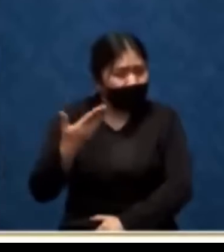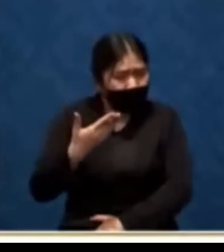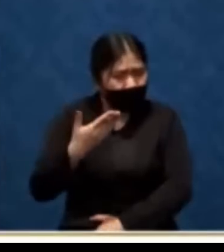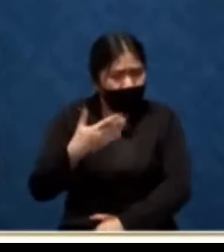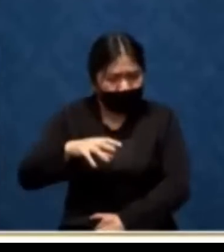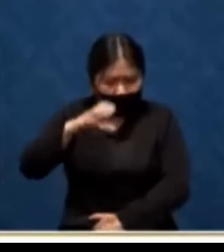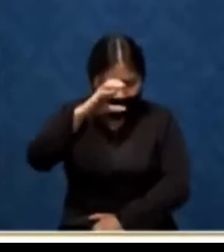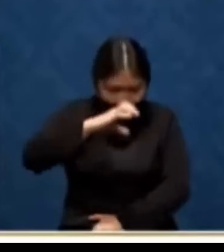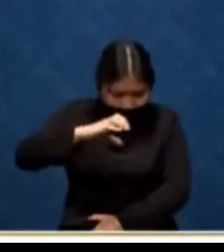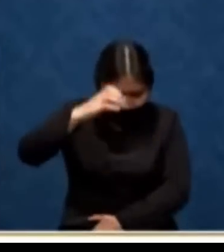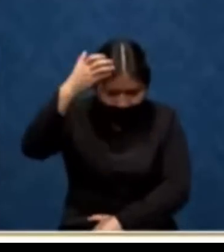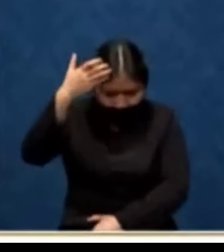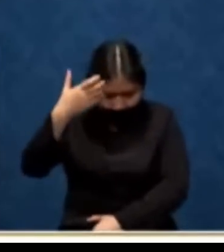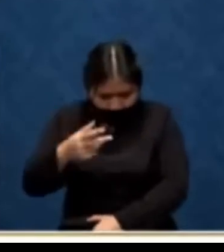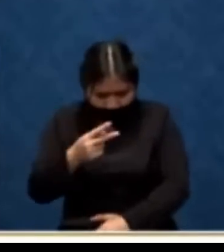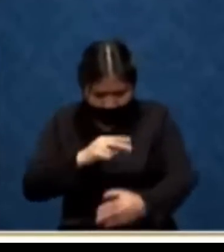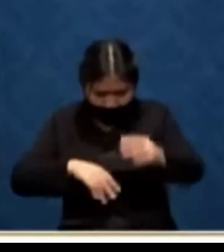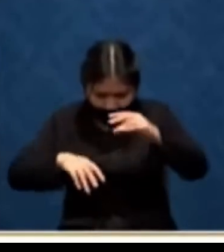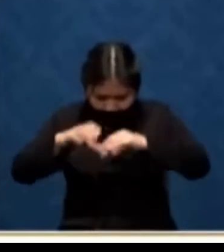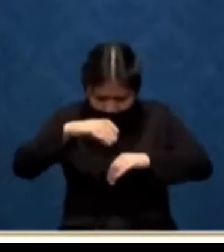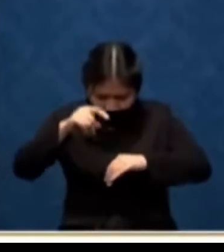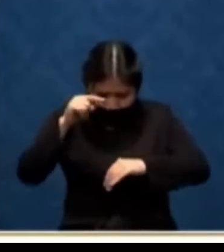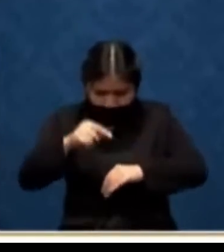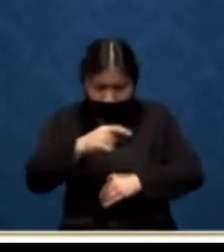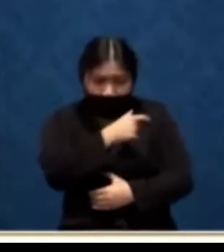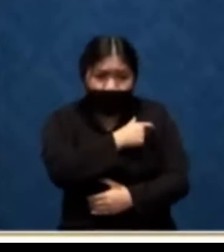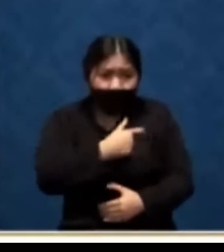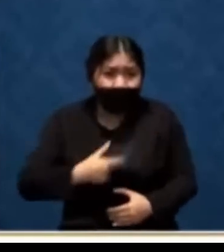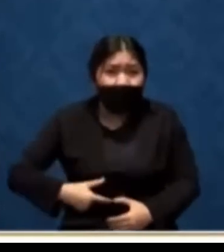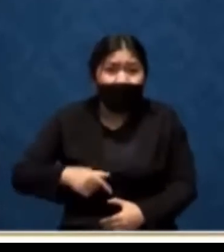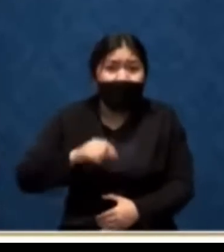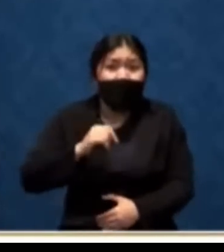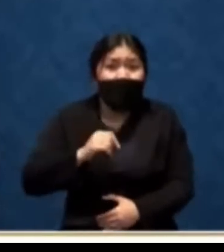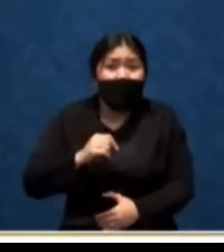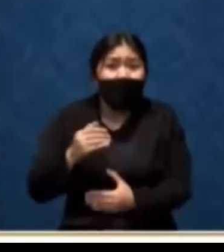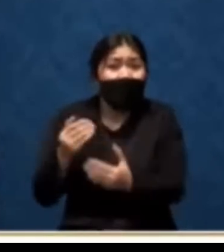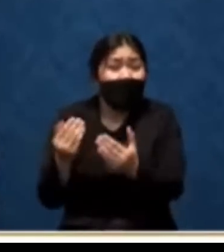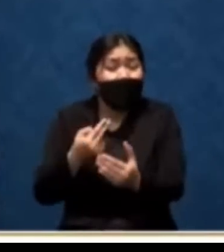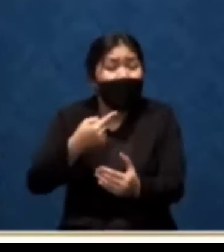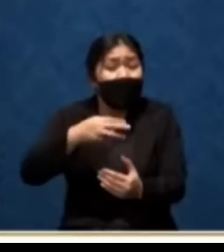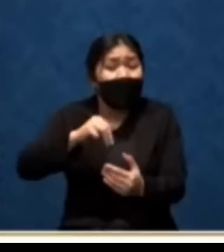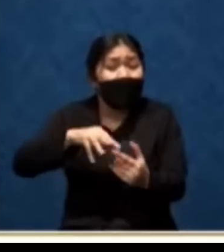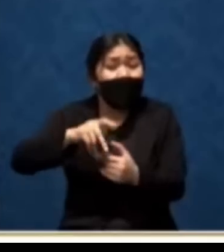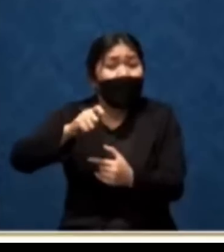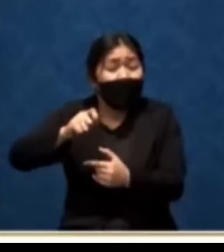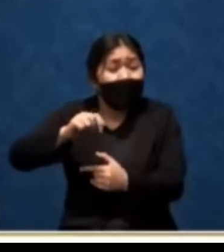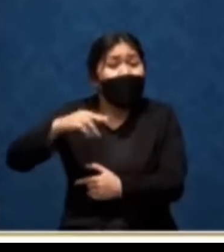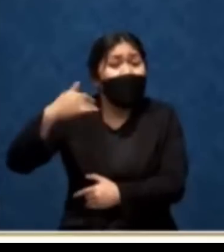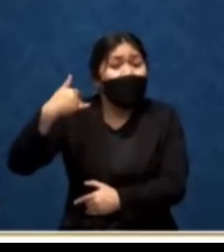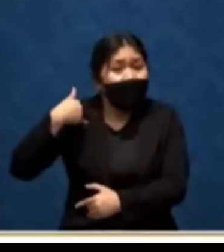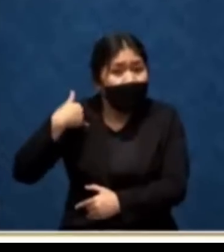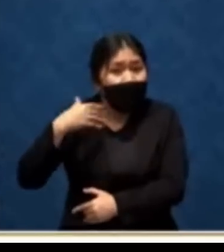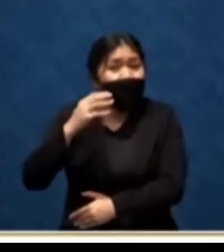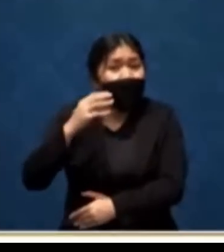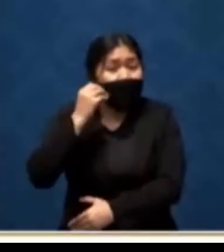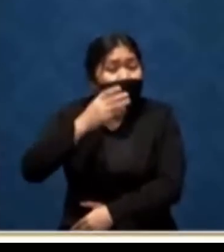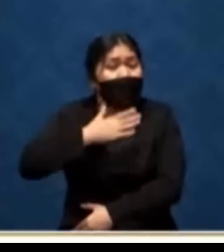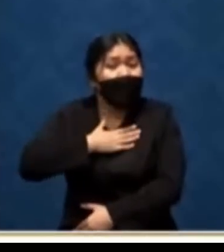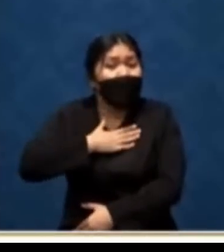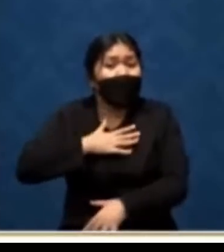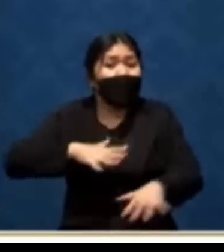อบข้อที่จริงแล้วเชื้อพระวงศ์ที่ท่านว่าก็เป็นระดับหม่อมราชวงศ์ซึ่งในบ้านเราถือว่าเป็นสามัญ